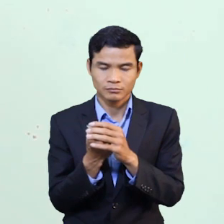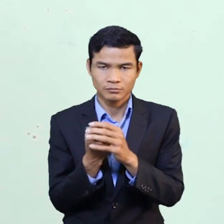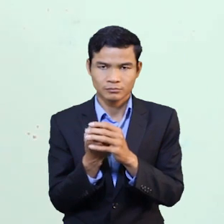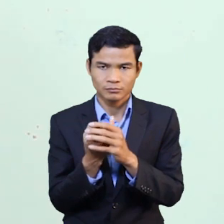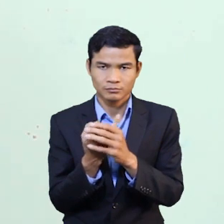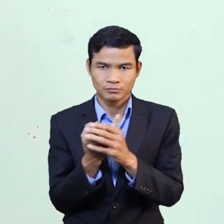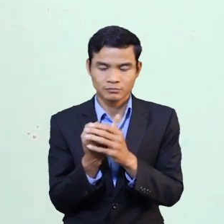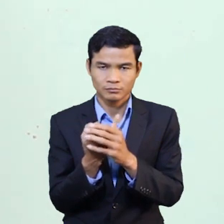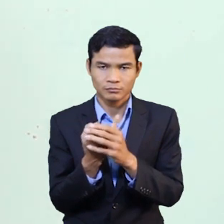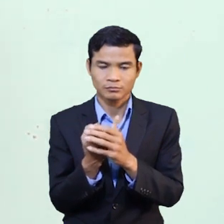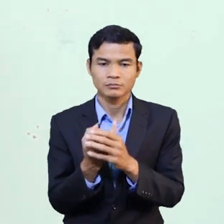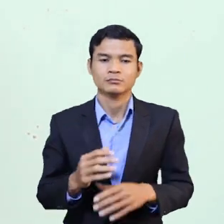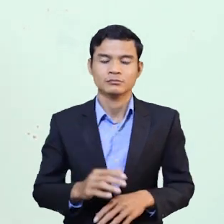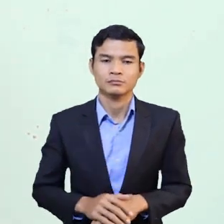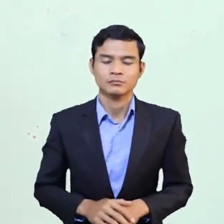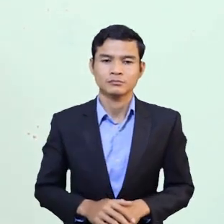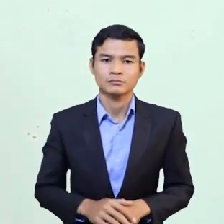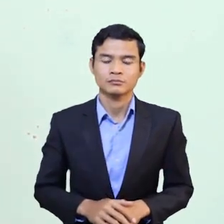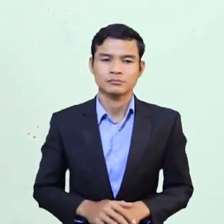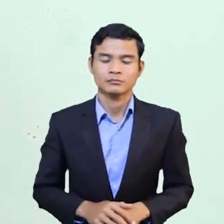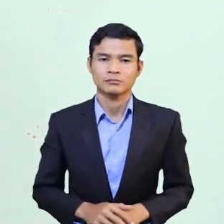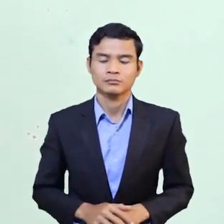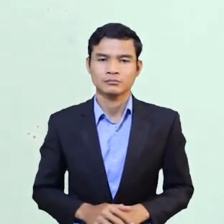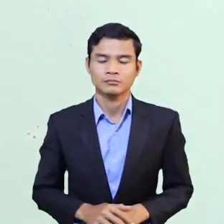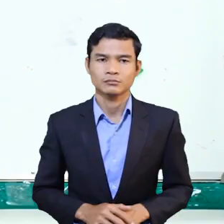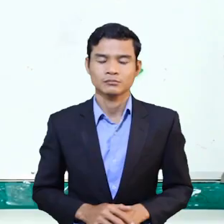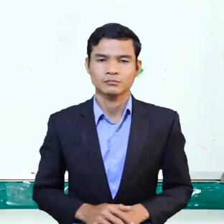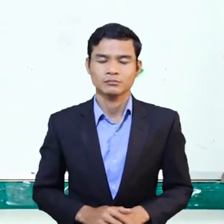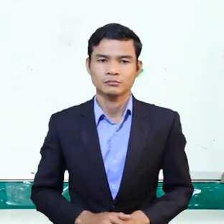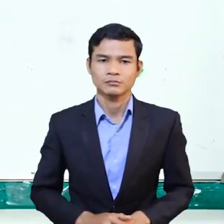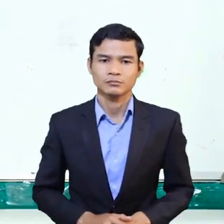pon lộc cha